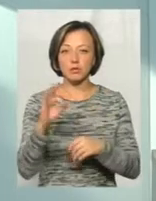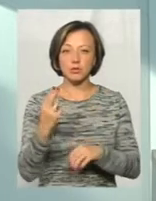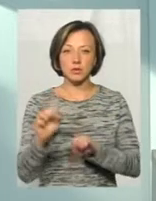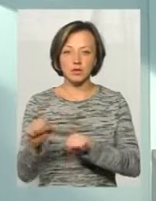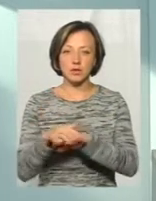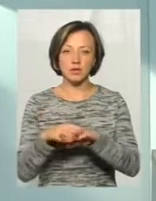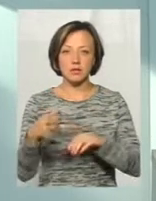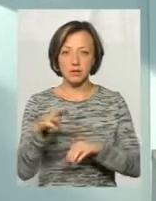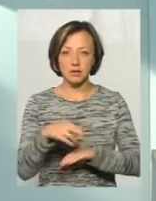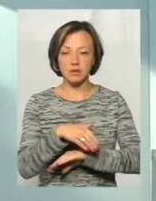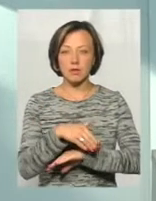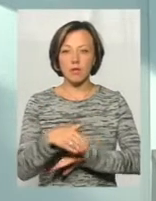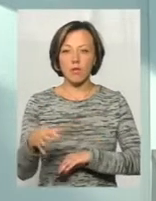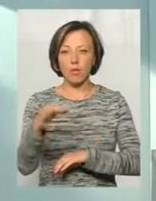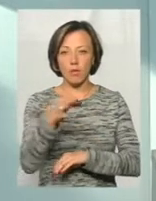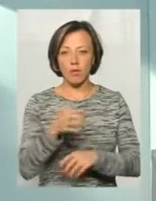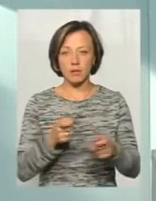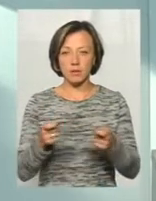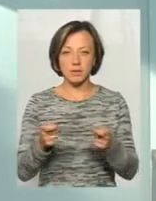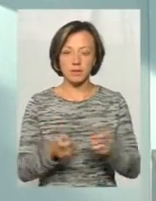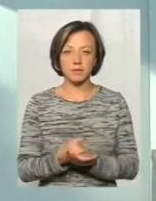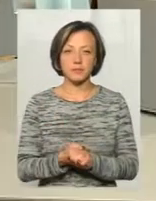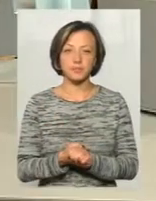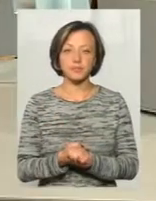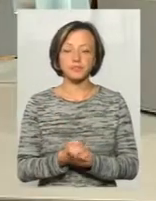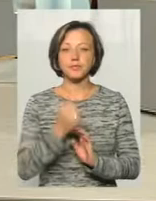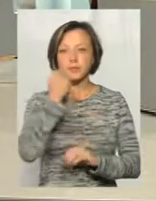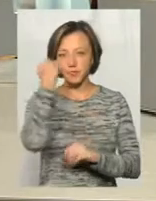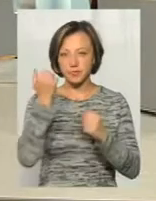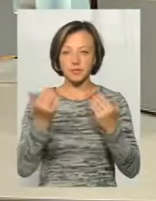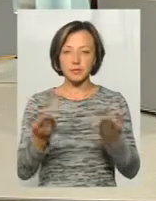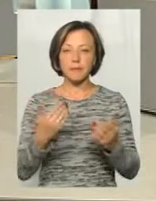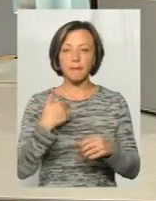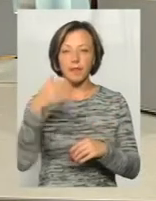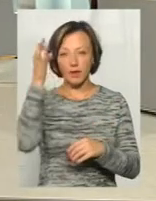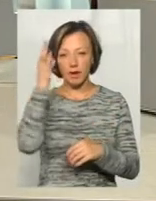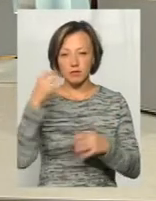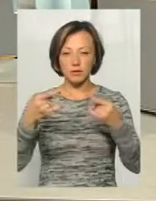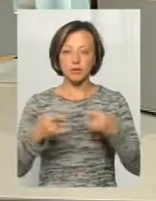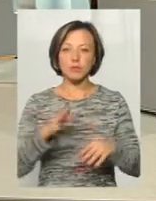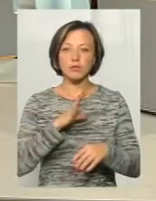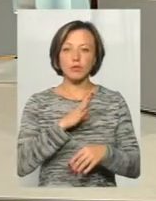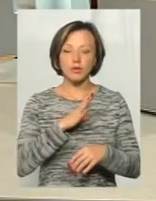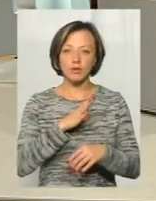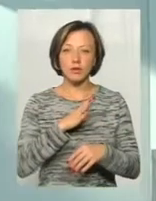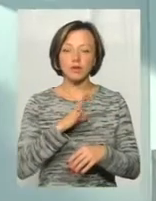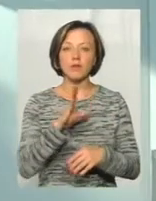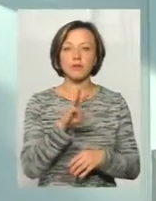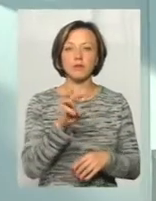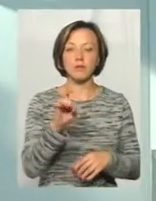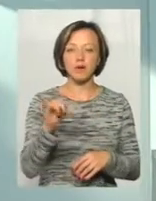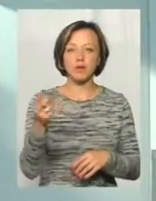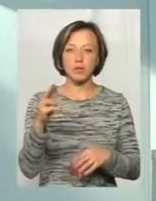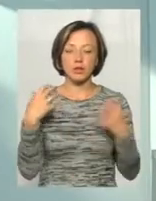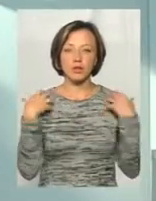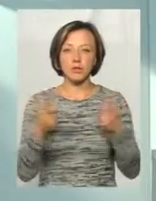захисту населення Хмельницької обласної державної адміністрації. Дякую, пане Вадим. Я нагадую, що в нашій студії сьогодні був Вадим Маруняк,